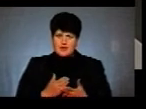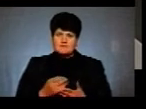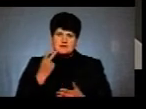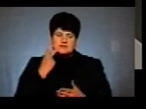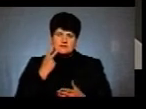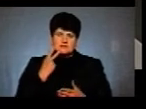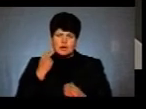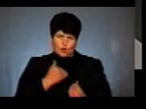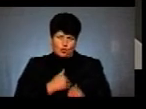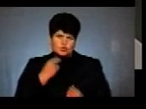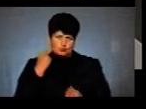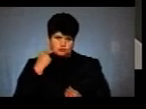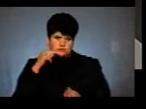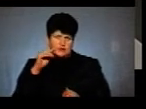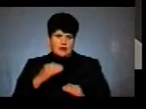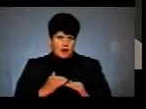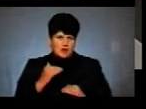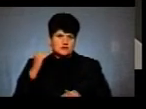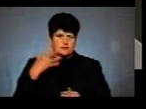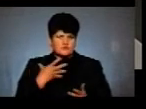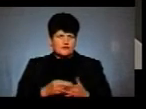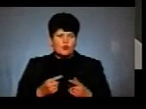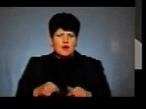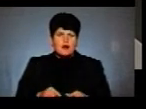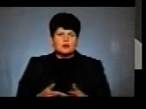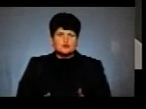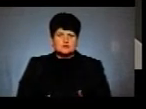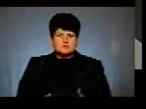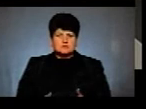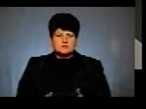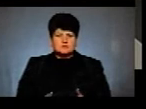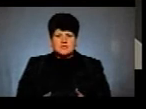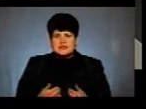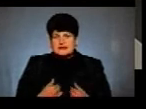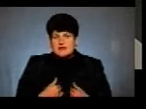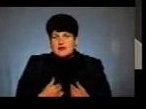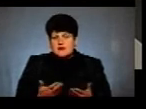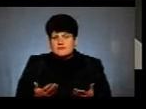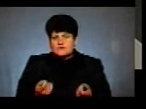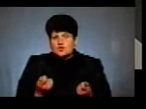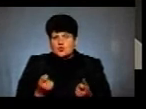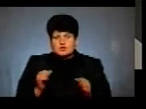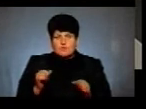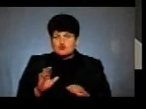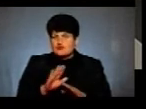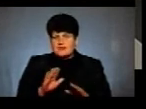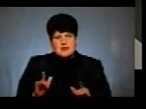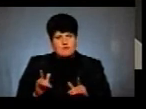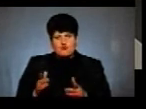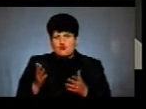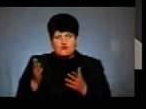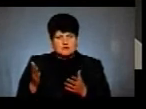прагнемо бути найкращими в своїй галузі. Тому я трошки можу не погодитися